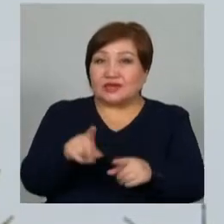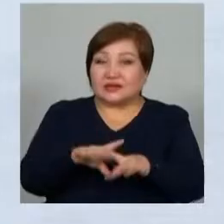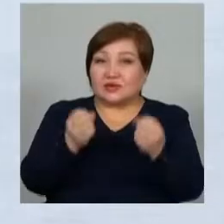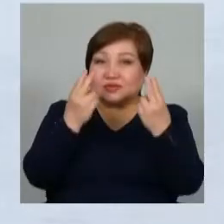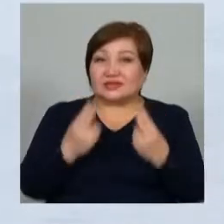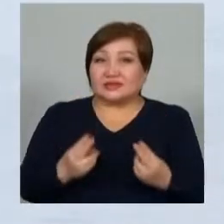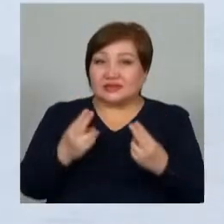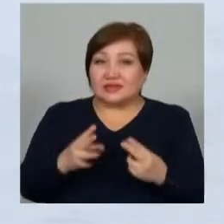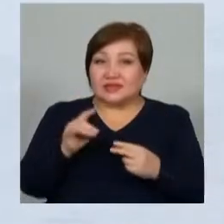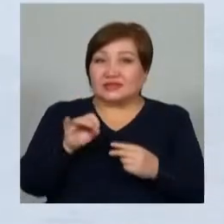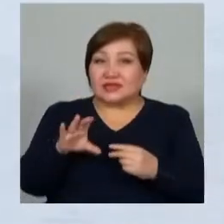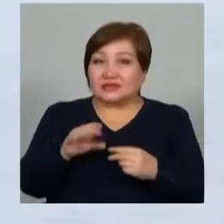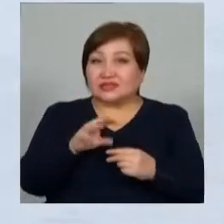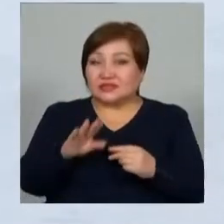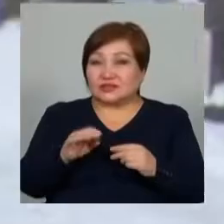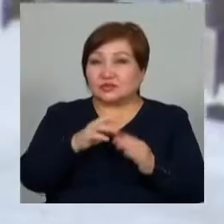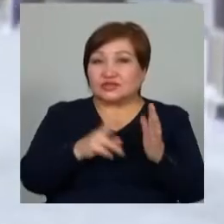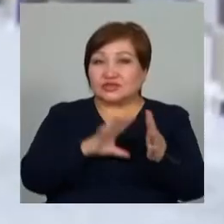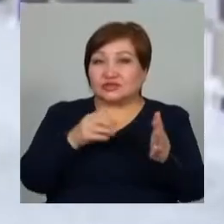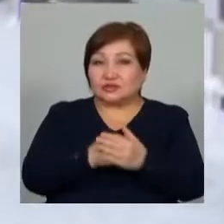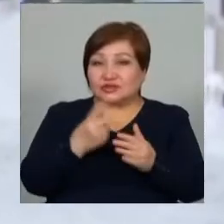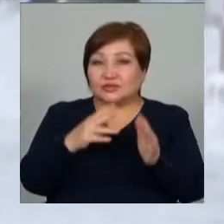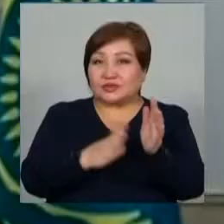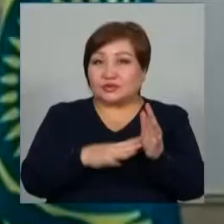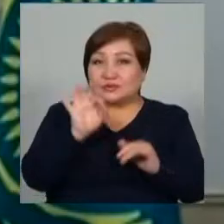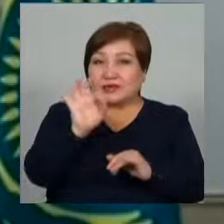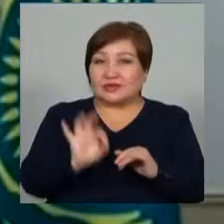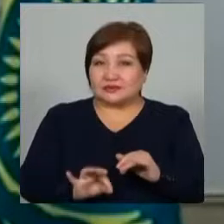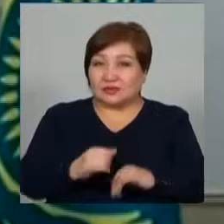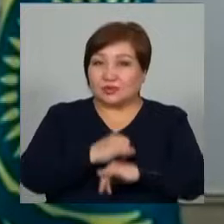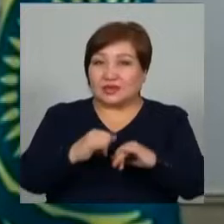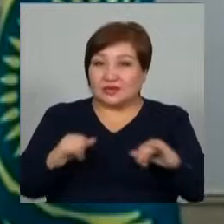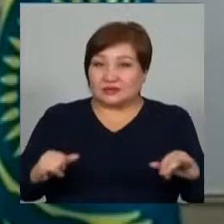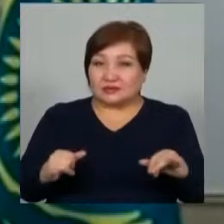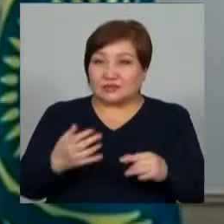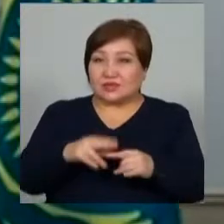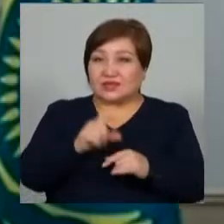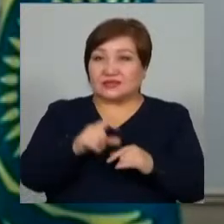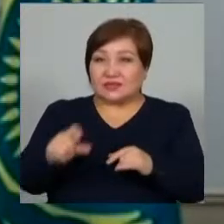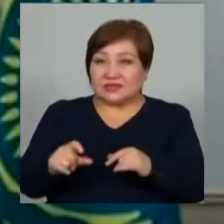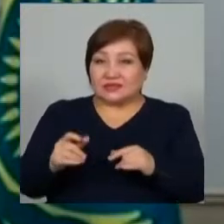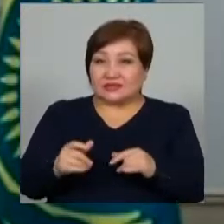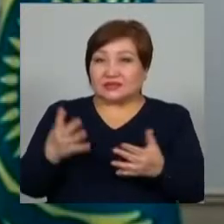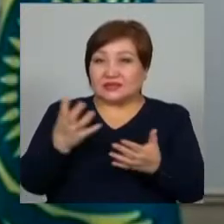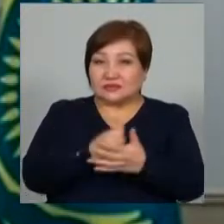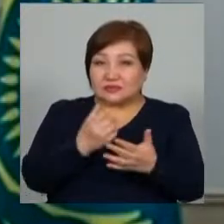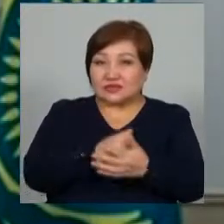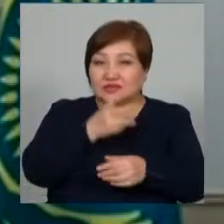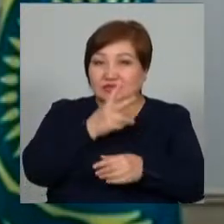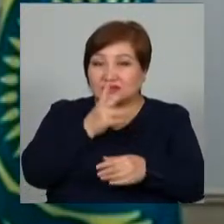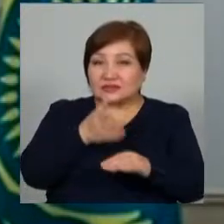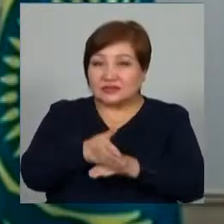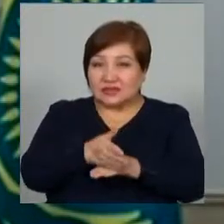әлеуметтік трансферттер 17-ден 29%-ға дейін ұлғайған. Бұдан азаматтардың кірісі алатын жалақысына